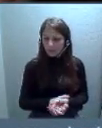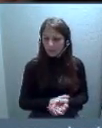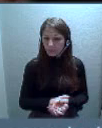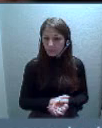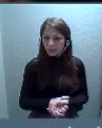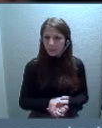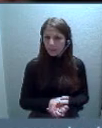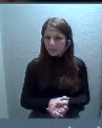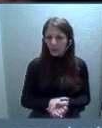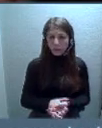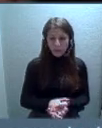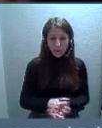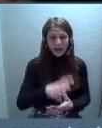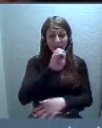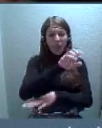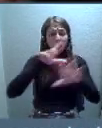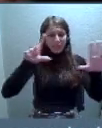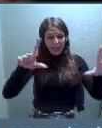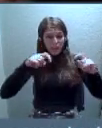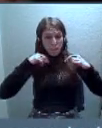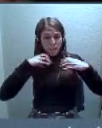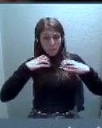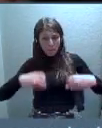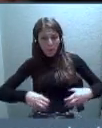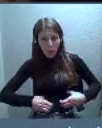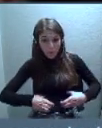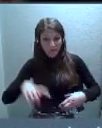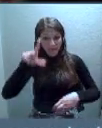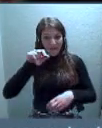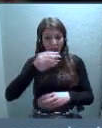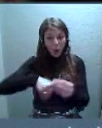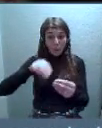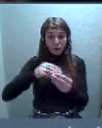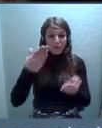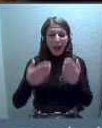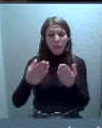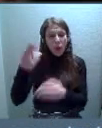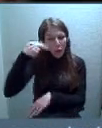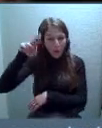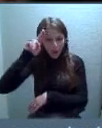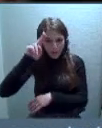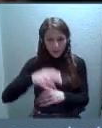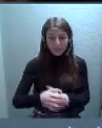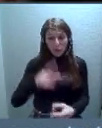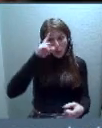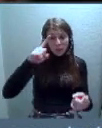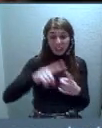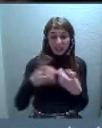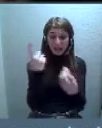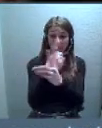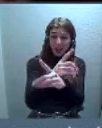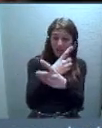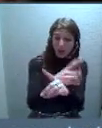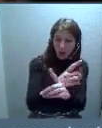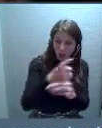européenne, et dont le but premier est la défense et la promotion des droits de l'homme, les droits de l'homme de tous les citoyens, donc des